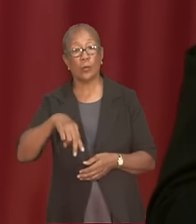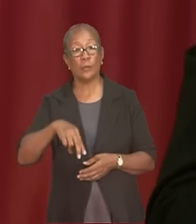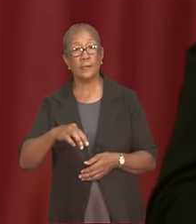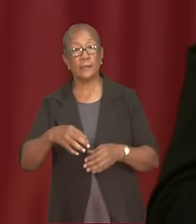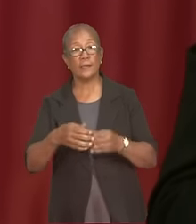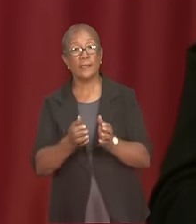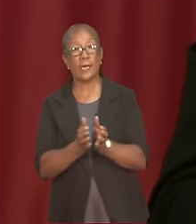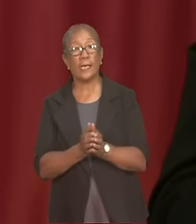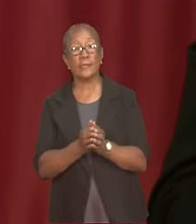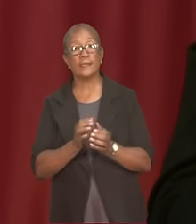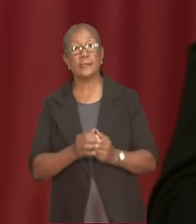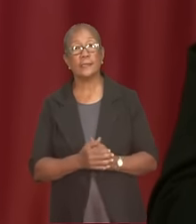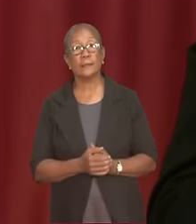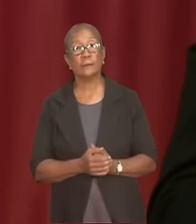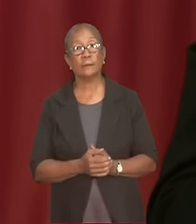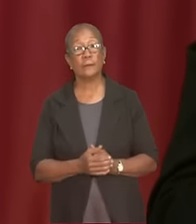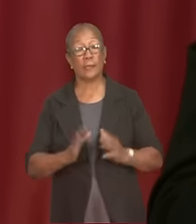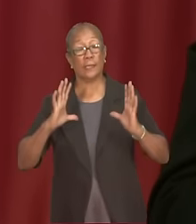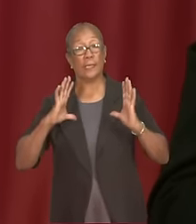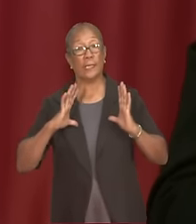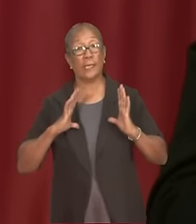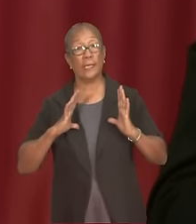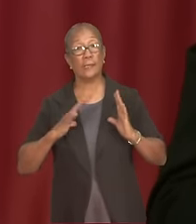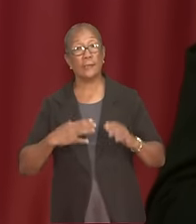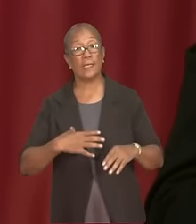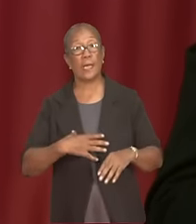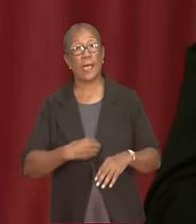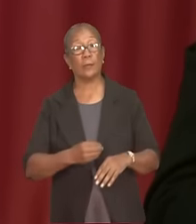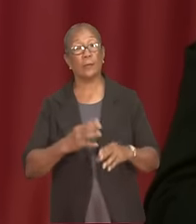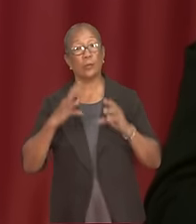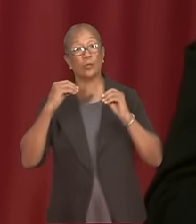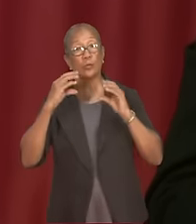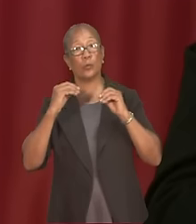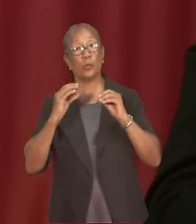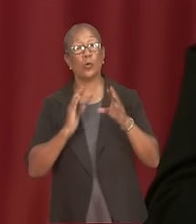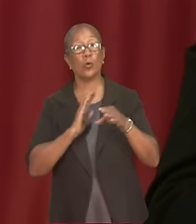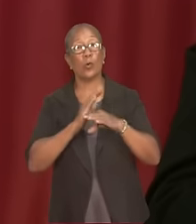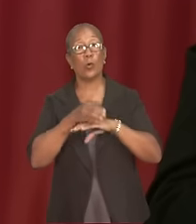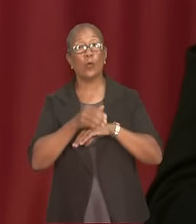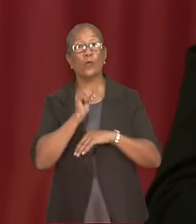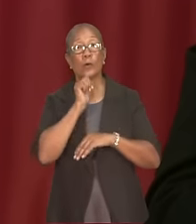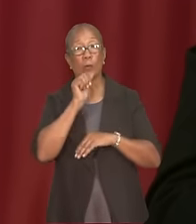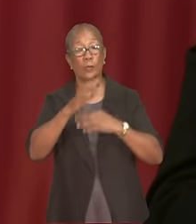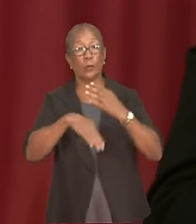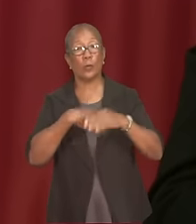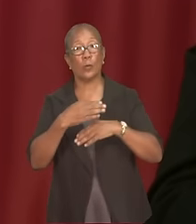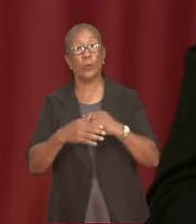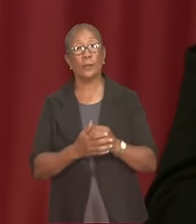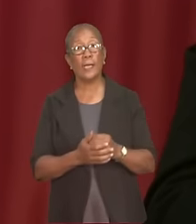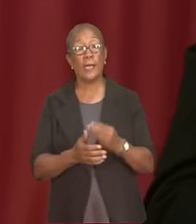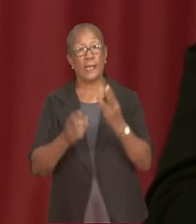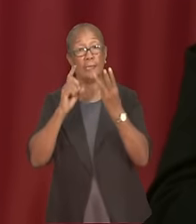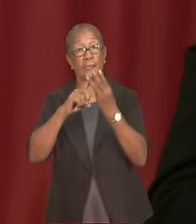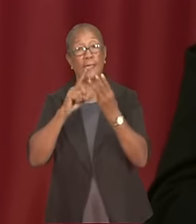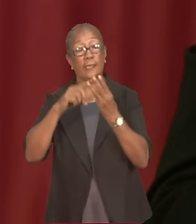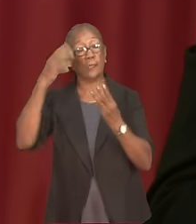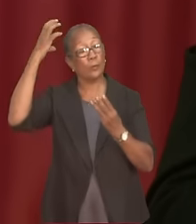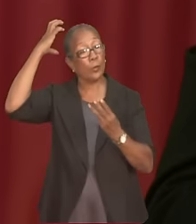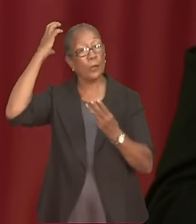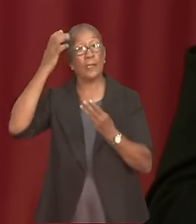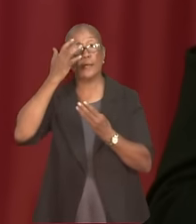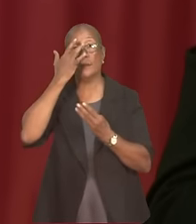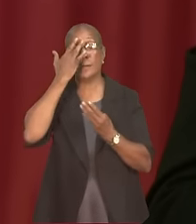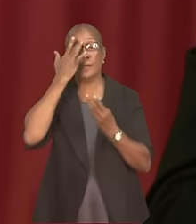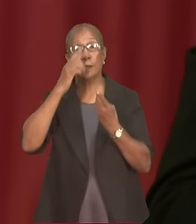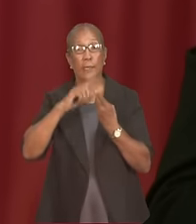was verhinderd. Wij hebben gesproken over wat speelt en er zijn eigenlijk 3 zaken die spelen.